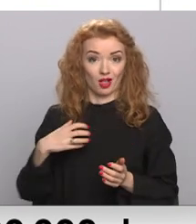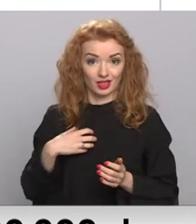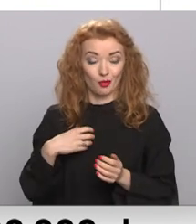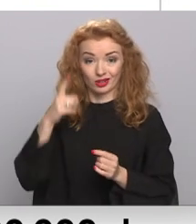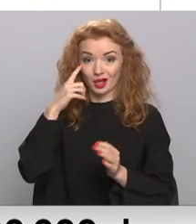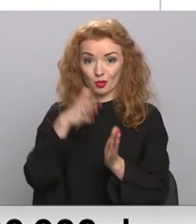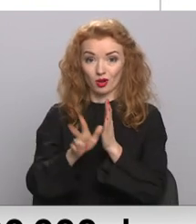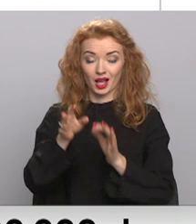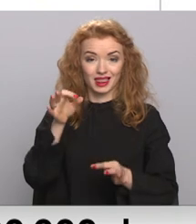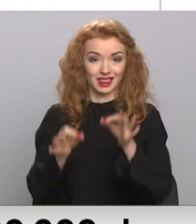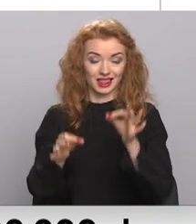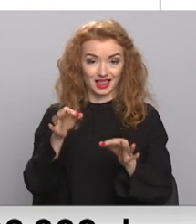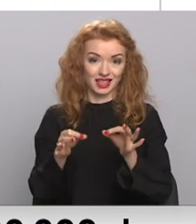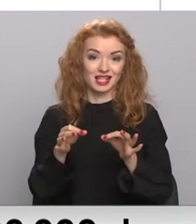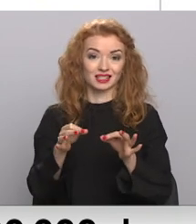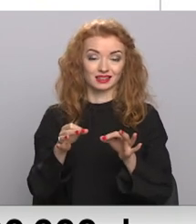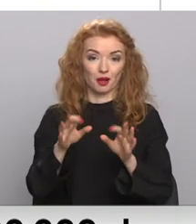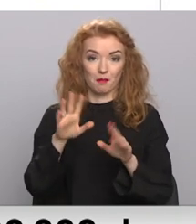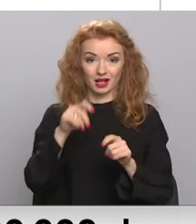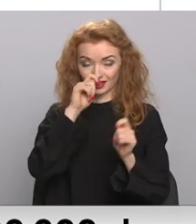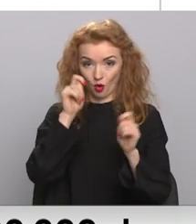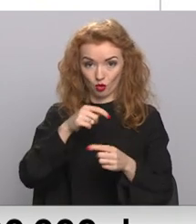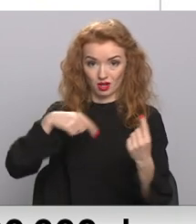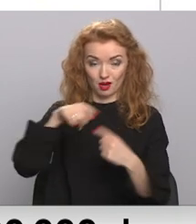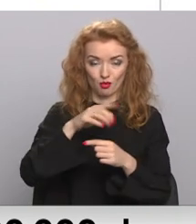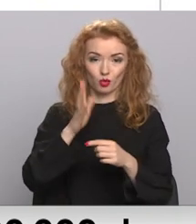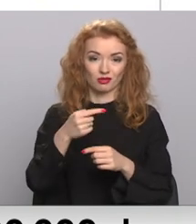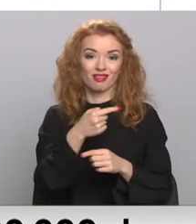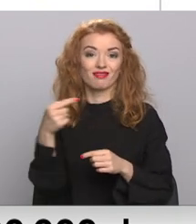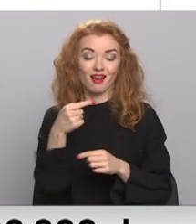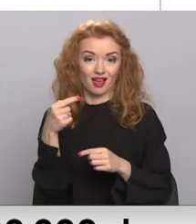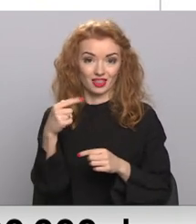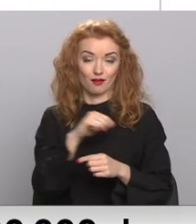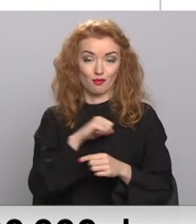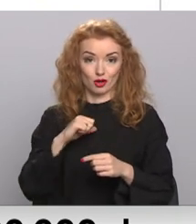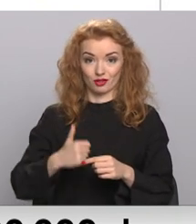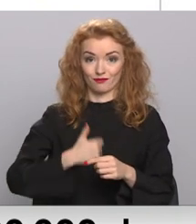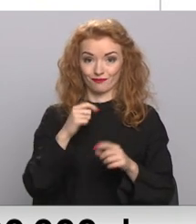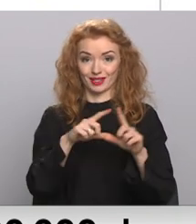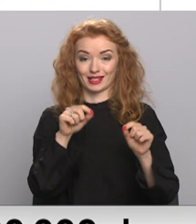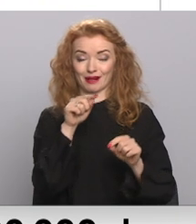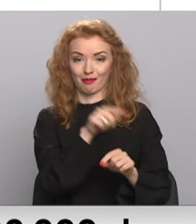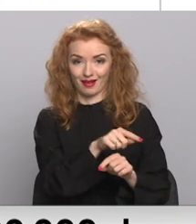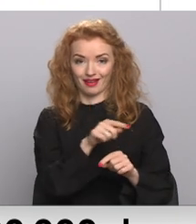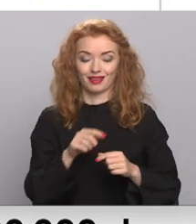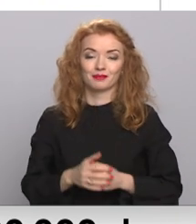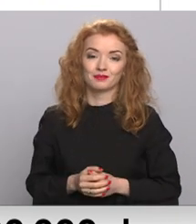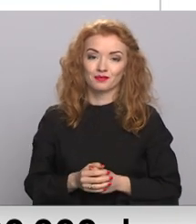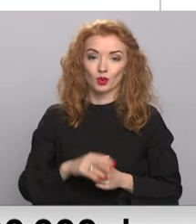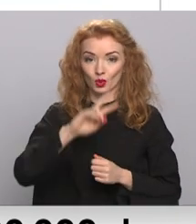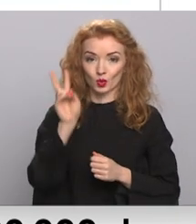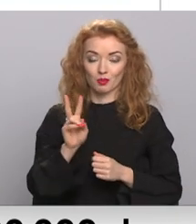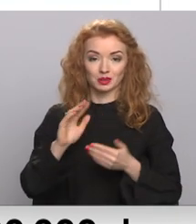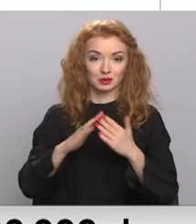apzinoties, ka tiesvedība par zaudējumu piedziņu noslēgtos nelabvēlīgi tieši pašai sabiedrībai Eko Baltija Vide.